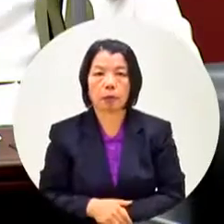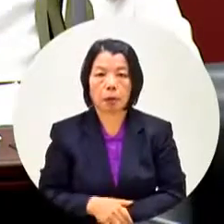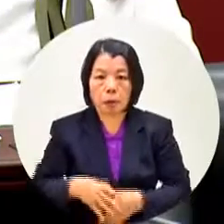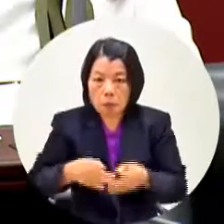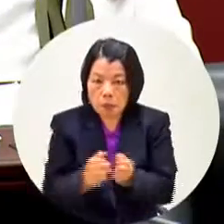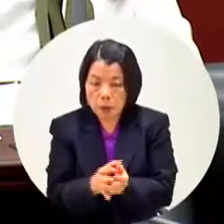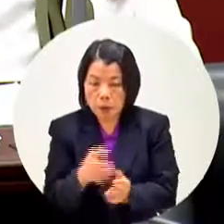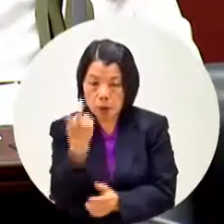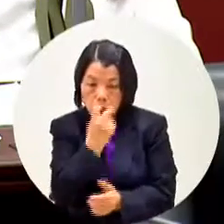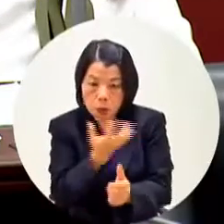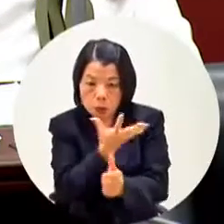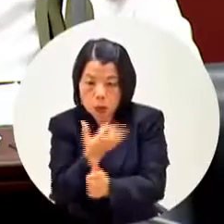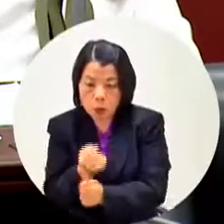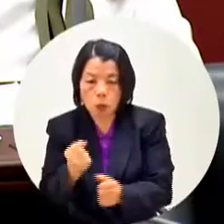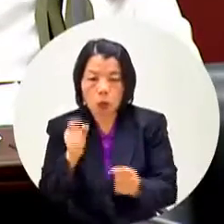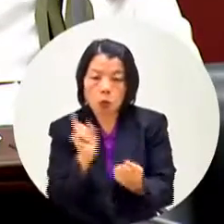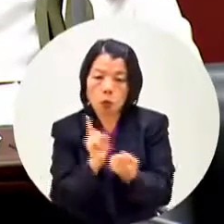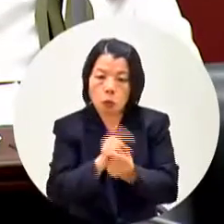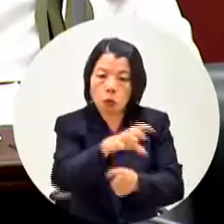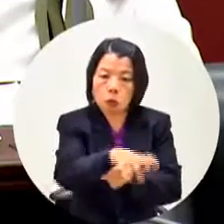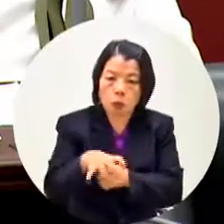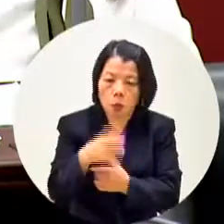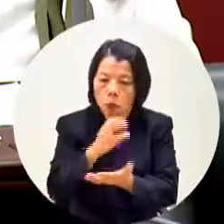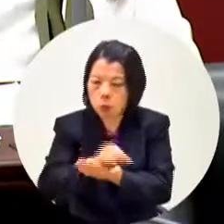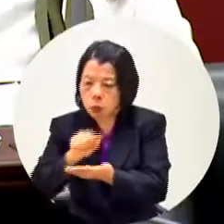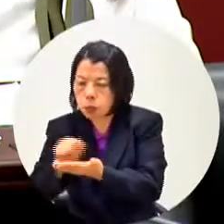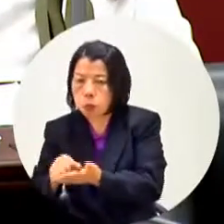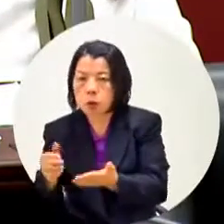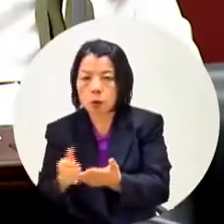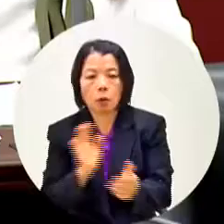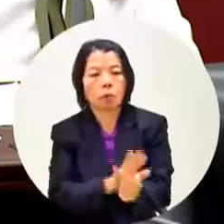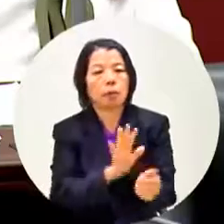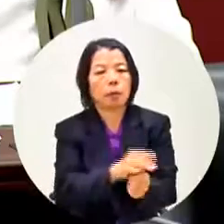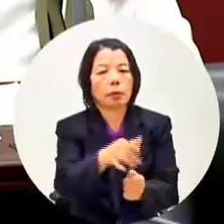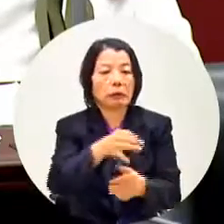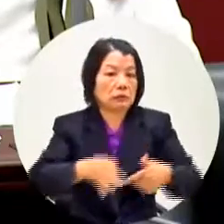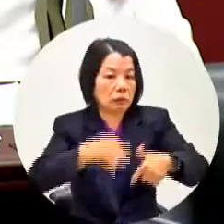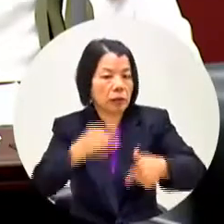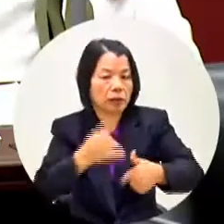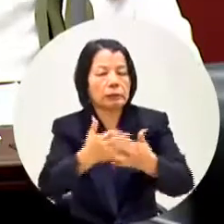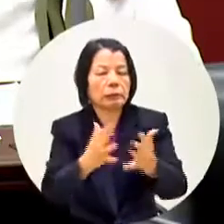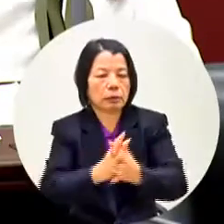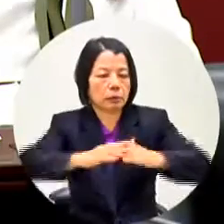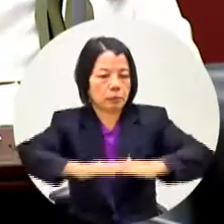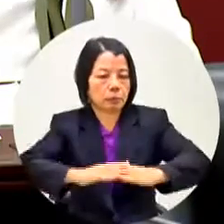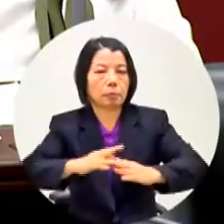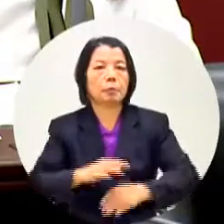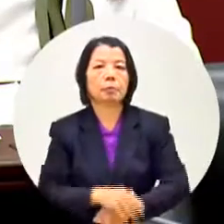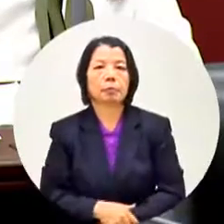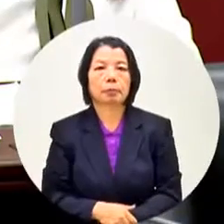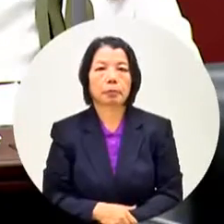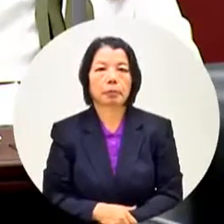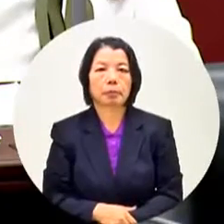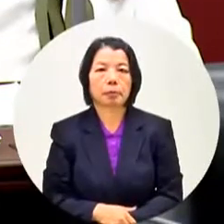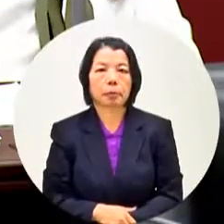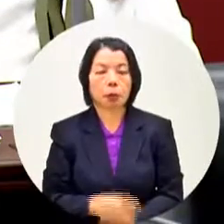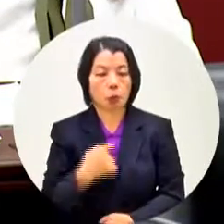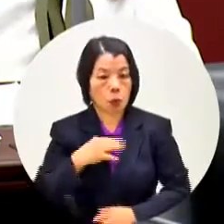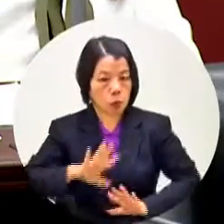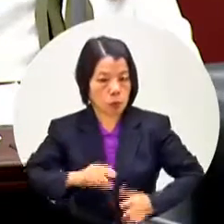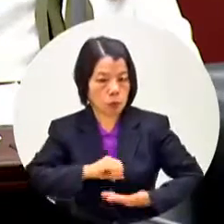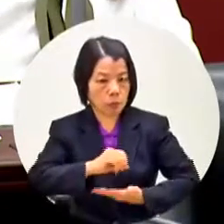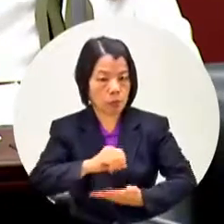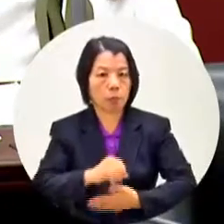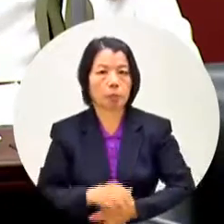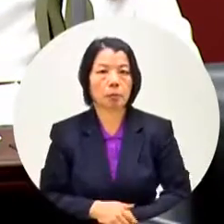的协助外，我们市场我们的市府是不是也能够成立一个随时在监控农业产销情形，然